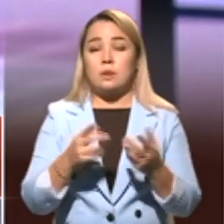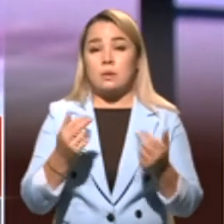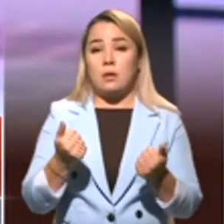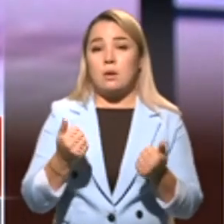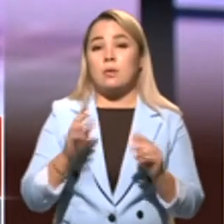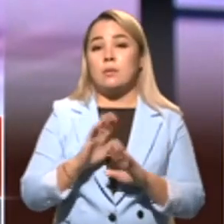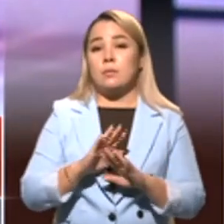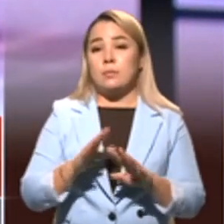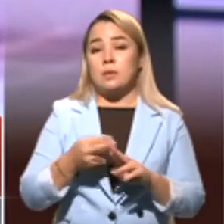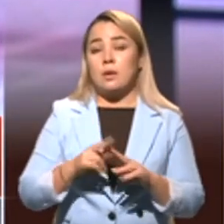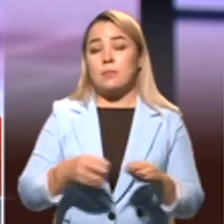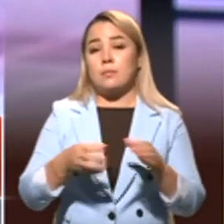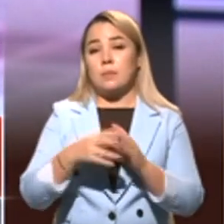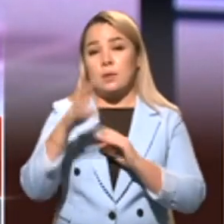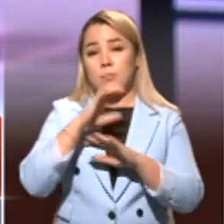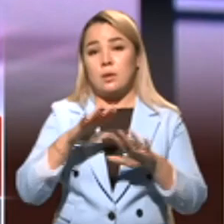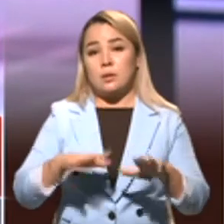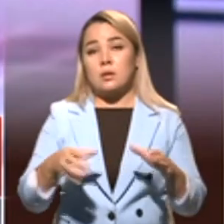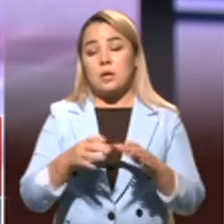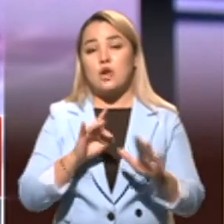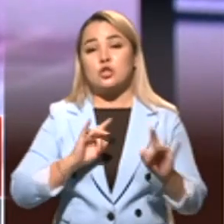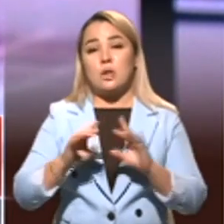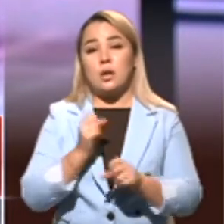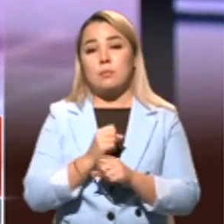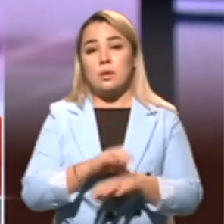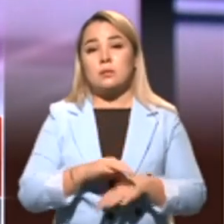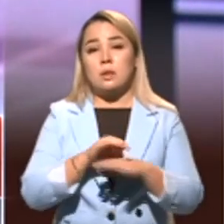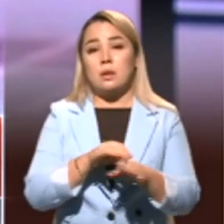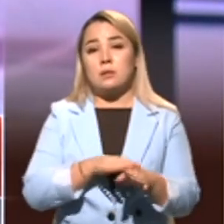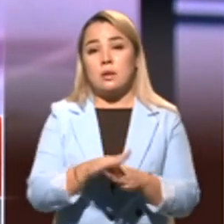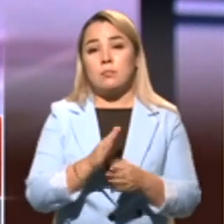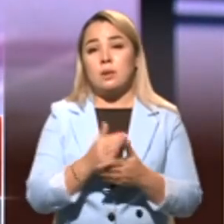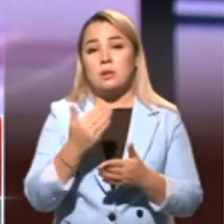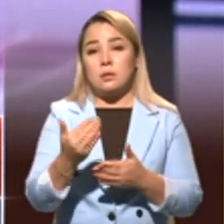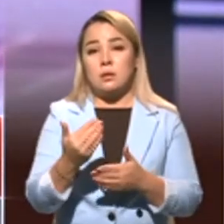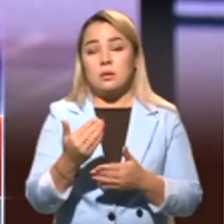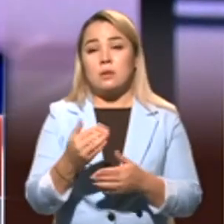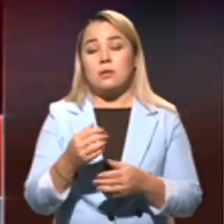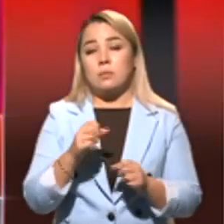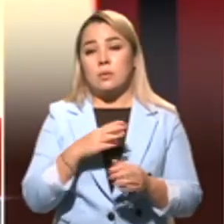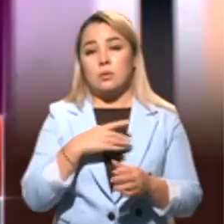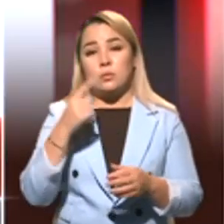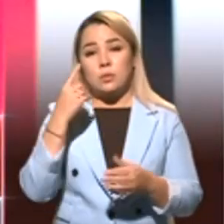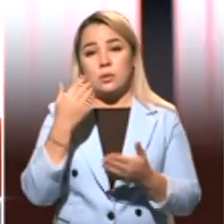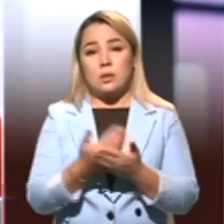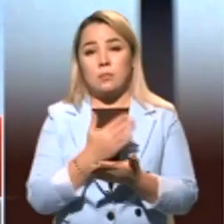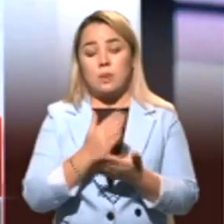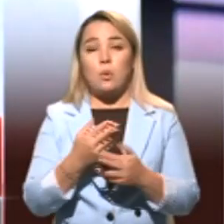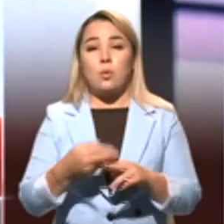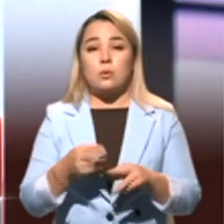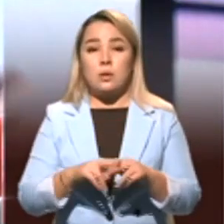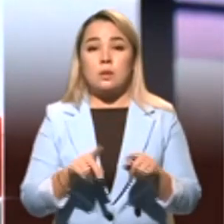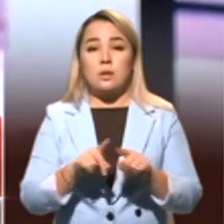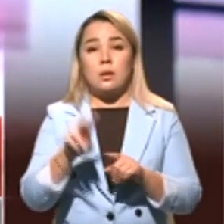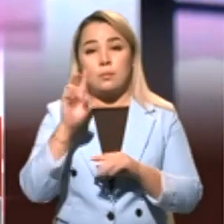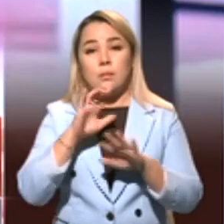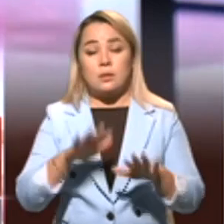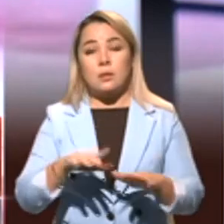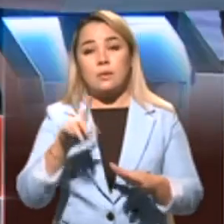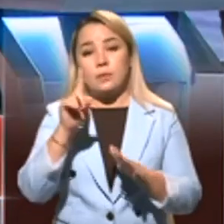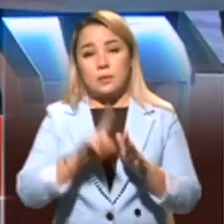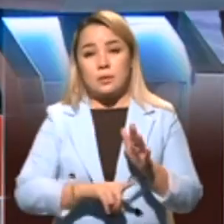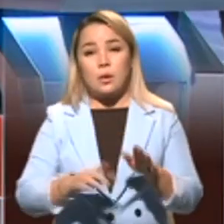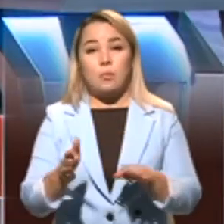Бірақ жаппай егер мемлекет тарапынан жарнамалар жасалса, бізде қазір жарнамалар жасалып жатқан сияқты менің ойымша. Онда бізде мемлекет пен дін